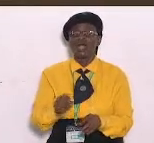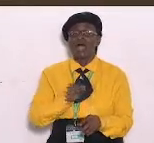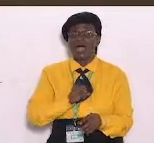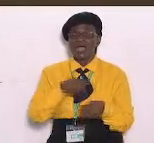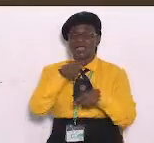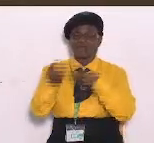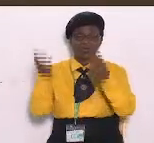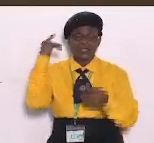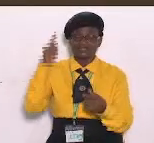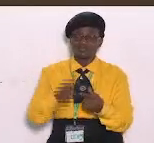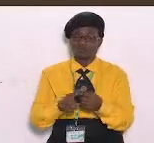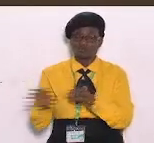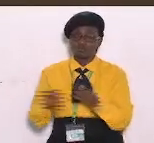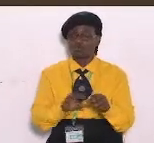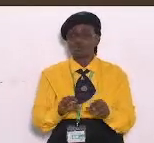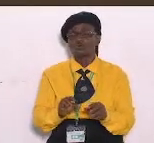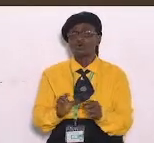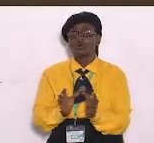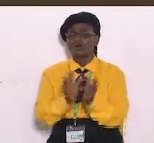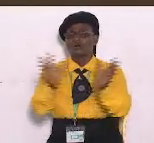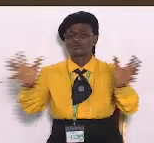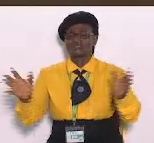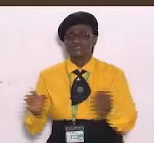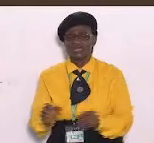j'étais parti faire la croisade